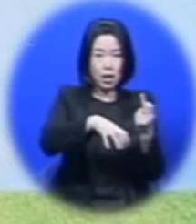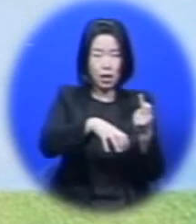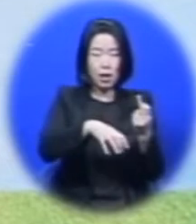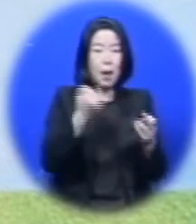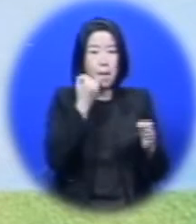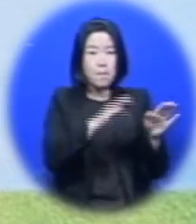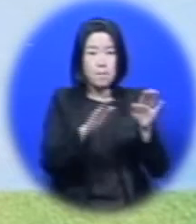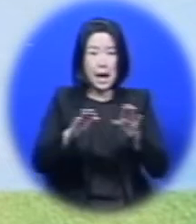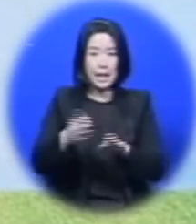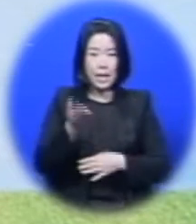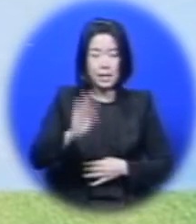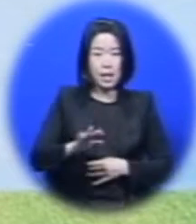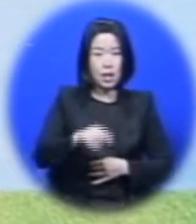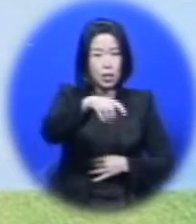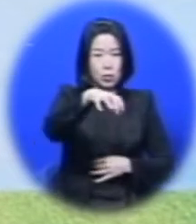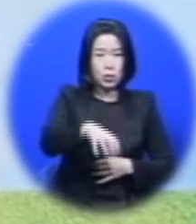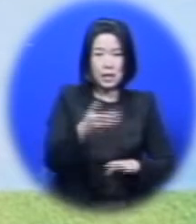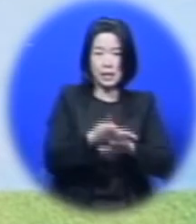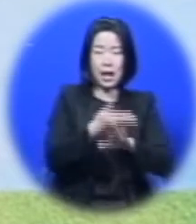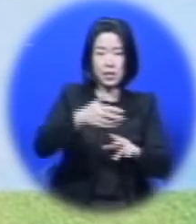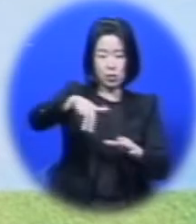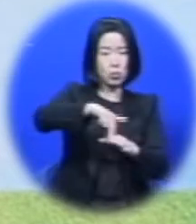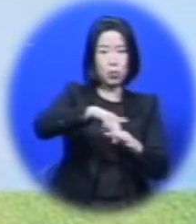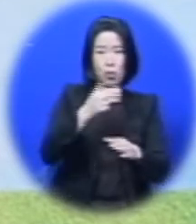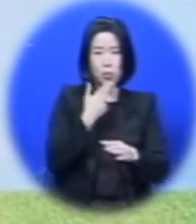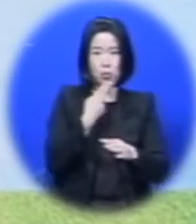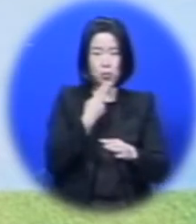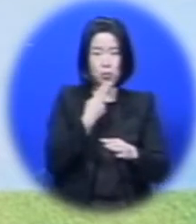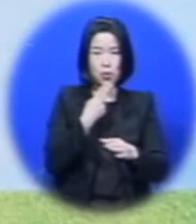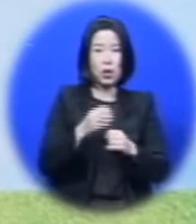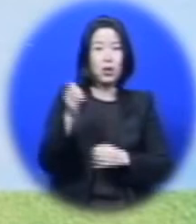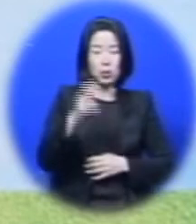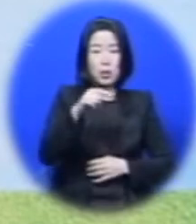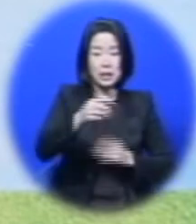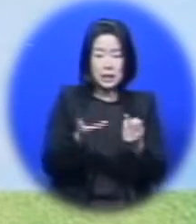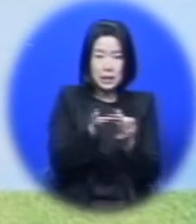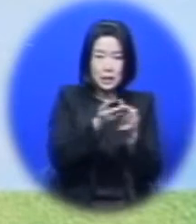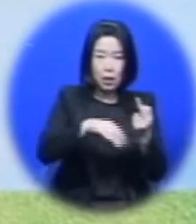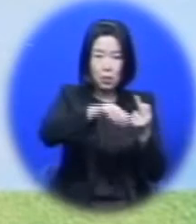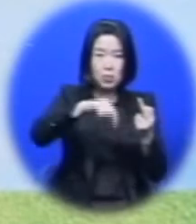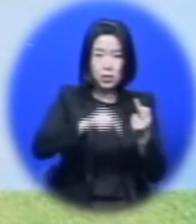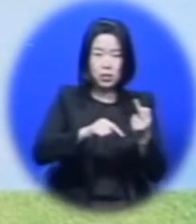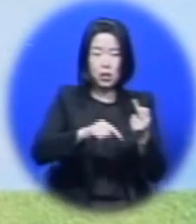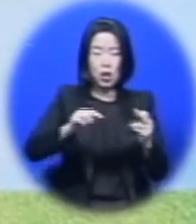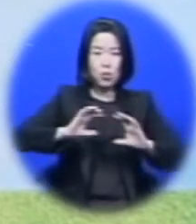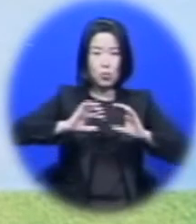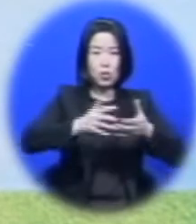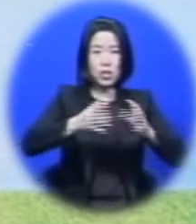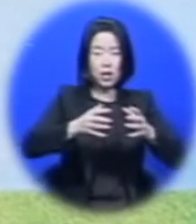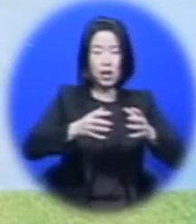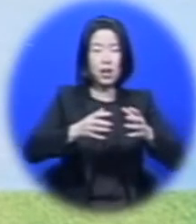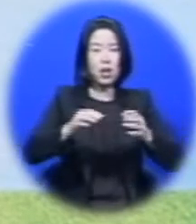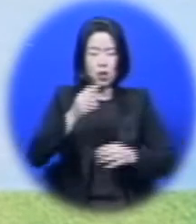어촌인데 거기는 다른 종교도 없습니다. 그 섬은 우리나라에 유일하게